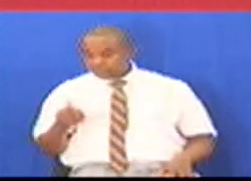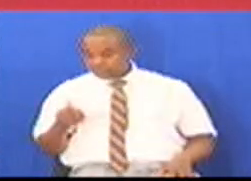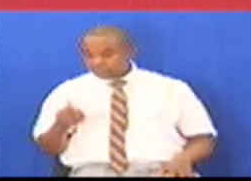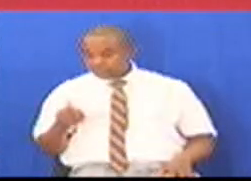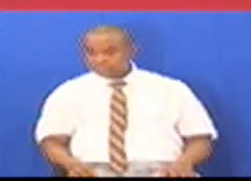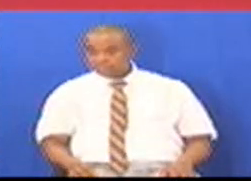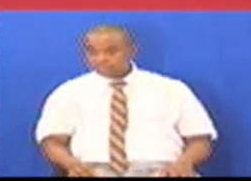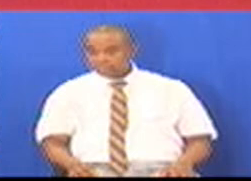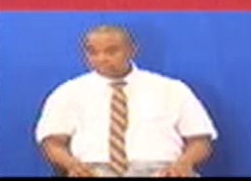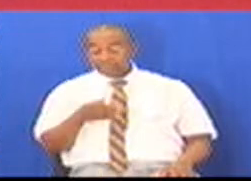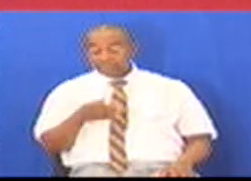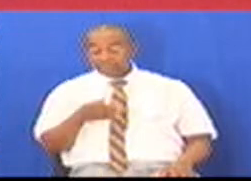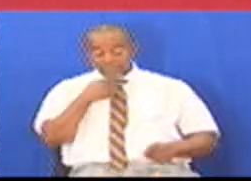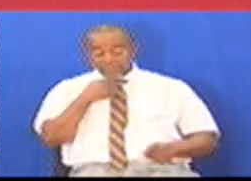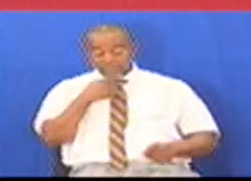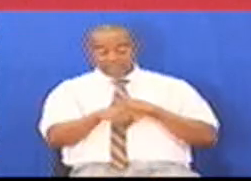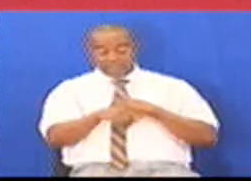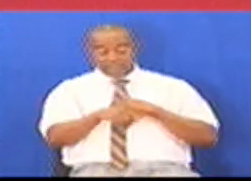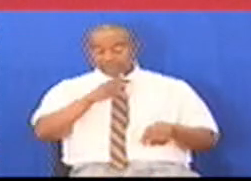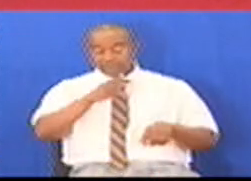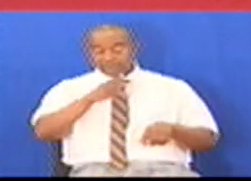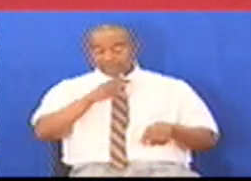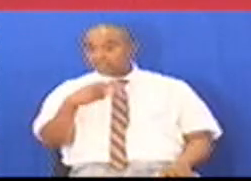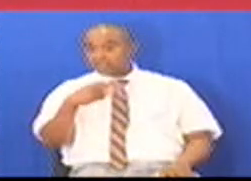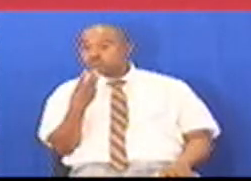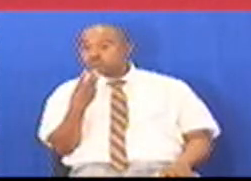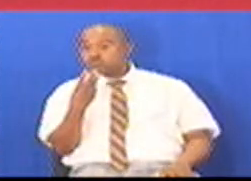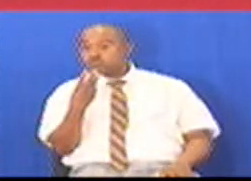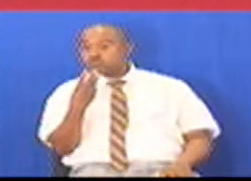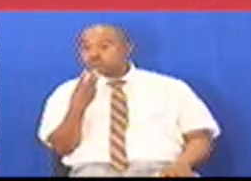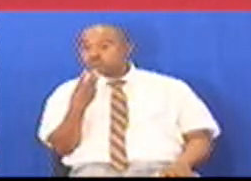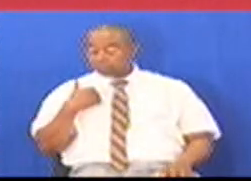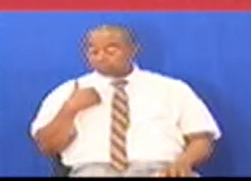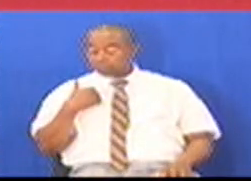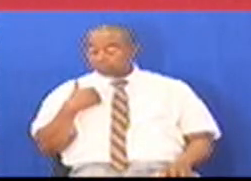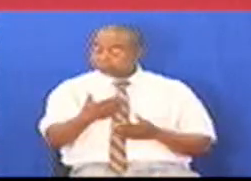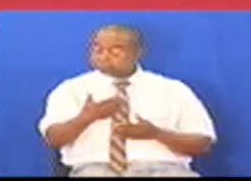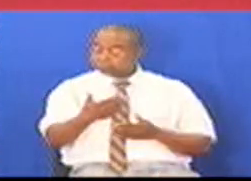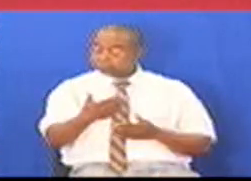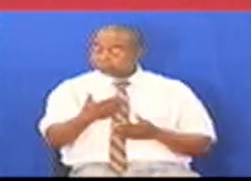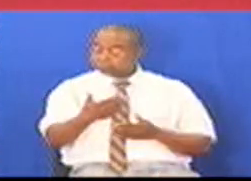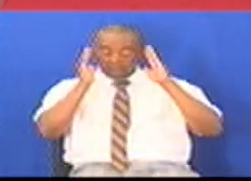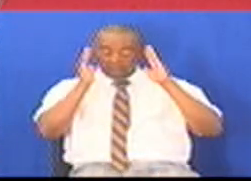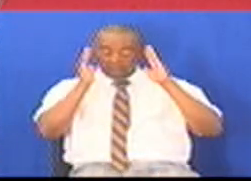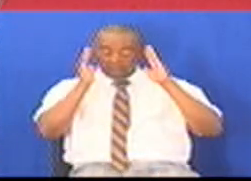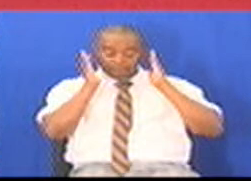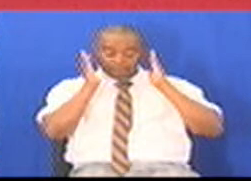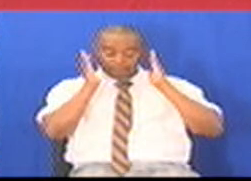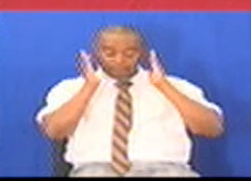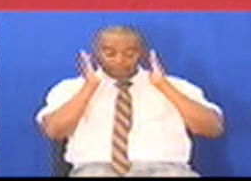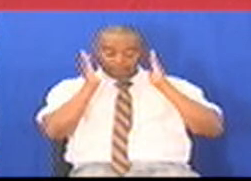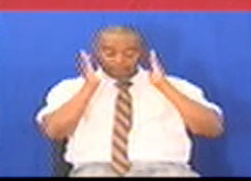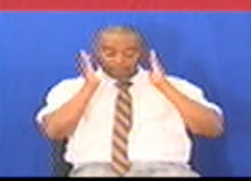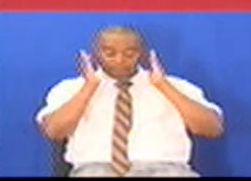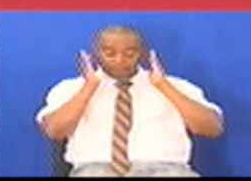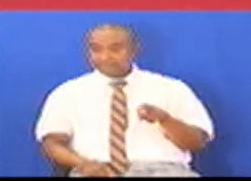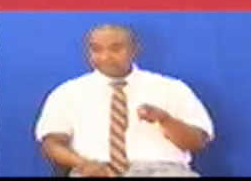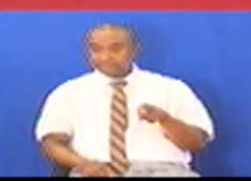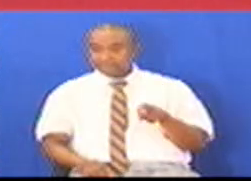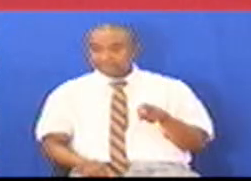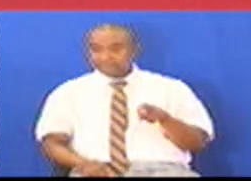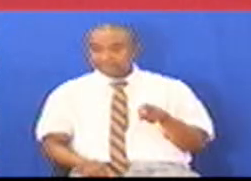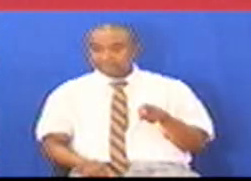ninapohitimisha kipindi changu cha tatu cha miaka mitano mfululizo cha kuwa mbunge wa Bunge la Jamhuri ya Muungano wa